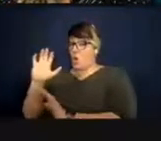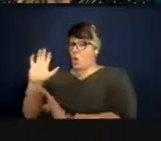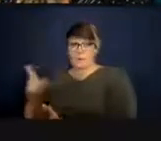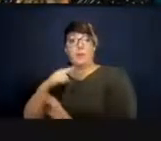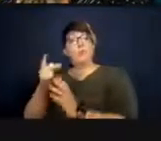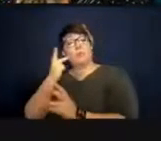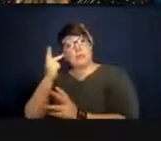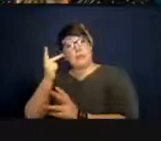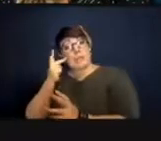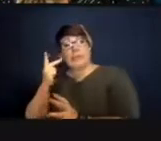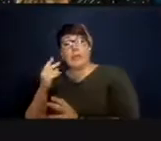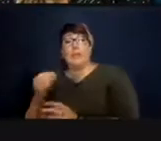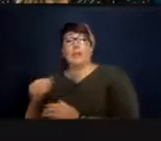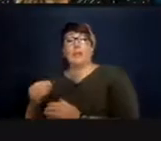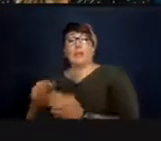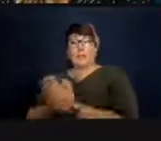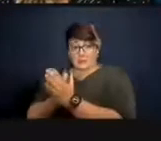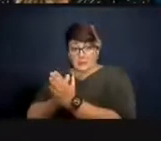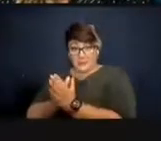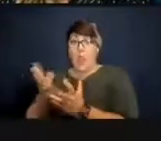Mimi ni mtu